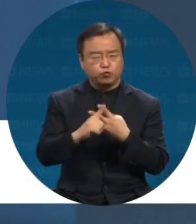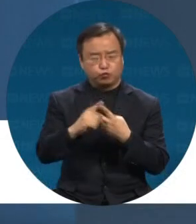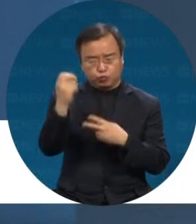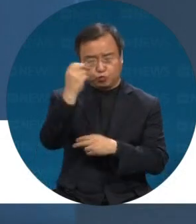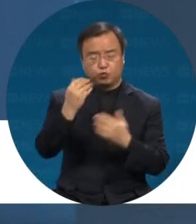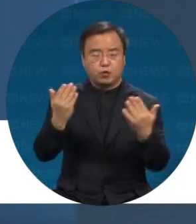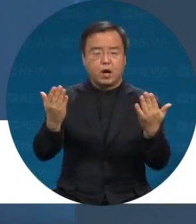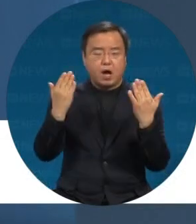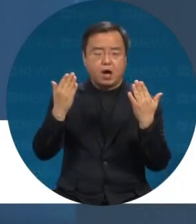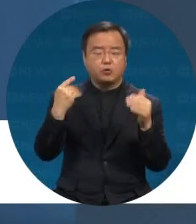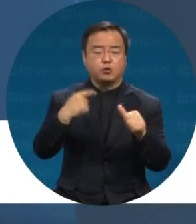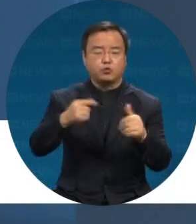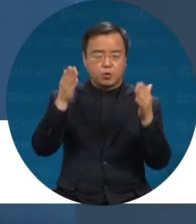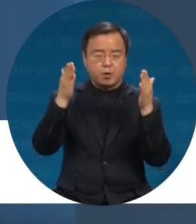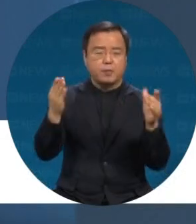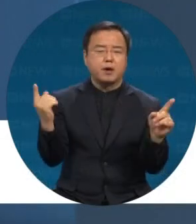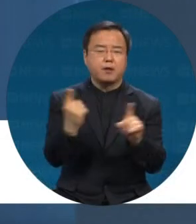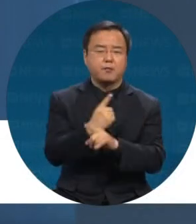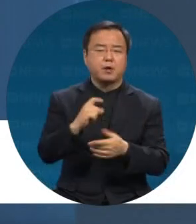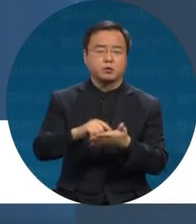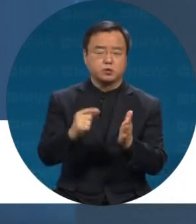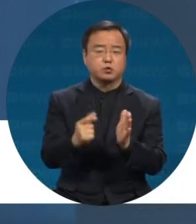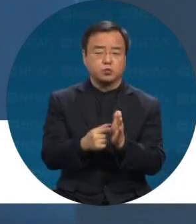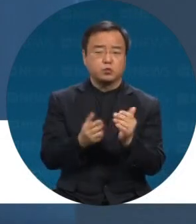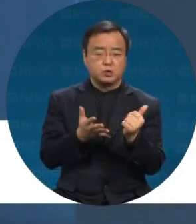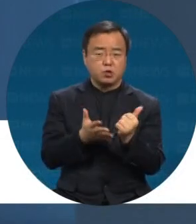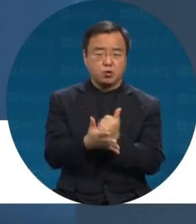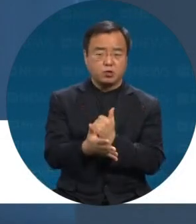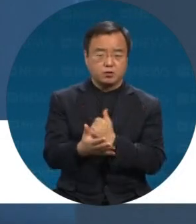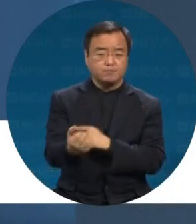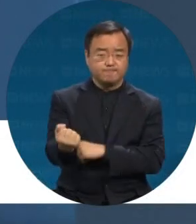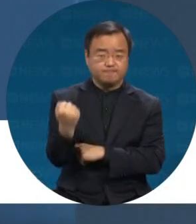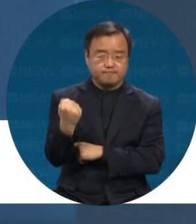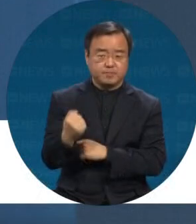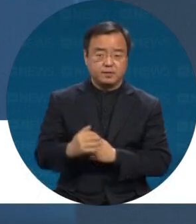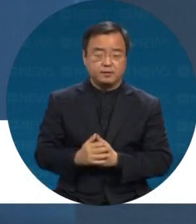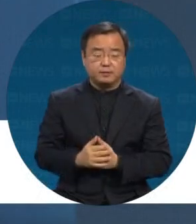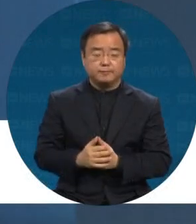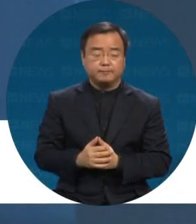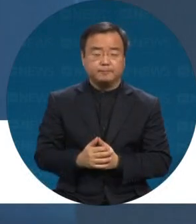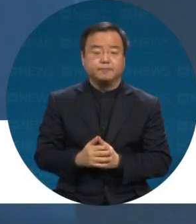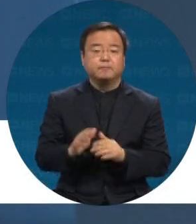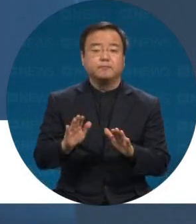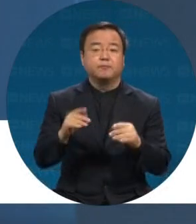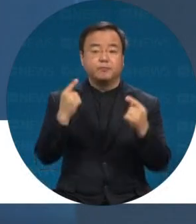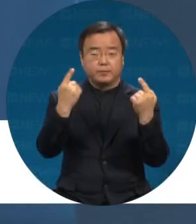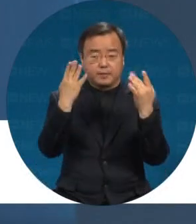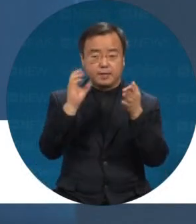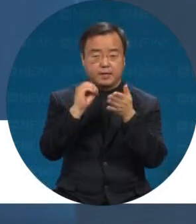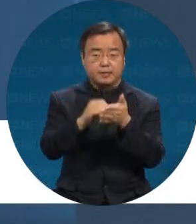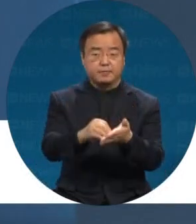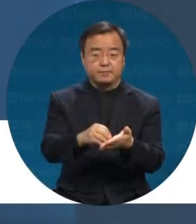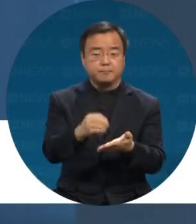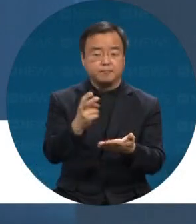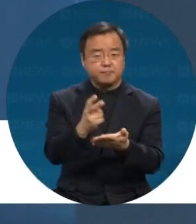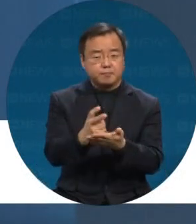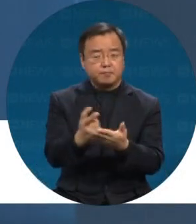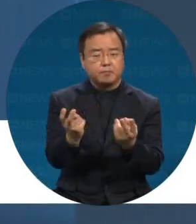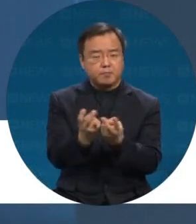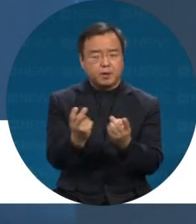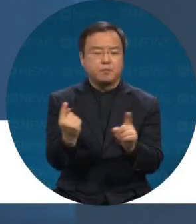위력이 대단한 그런 대입 제도인데 그동안이 대입제도를 개선하기 위해서 여러 차례 노력을 해왔는데